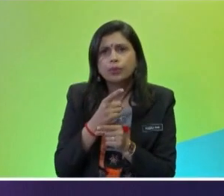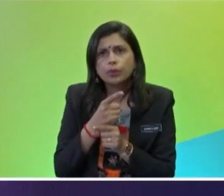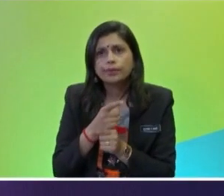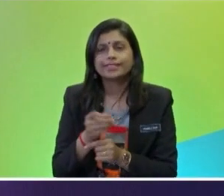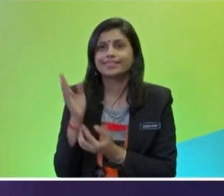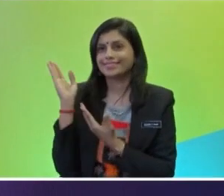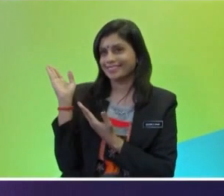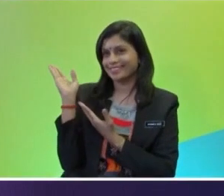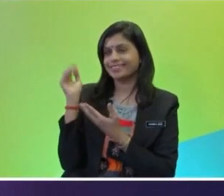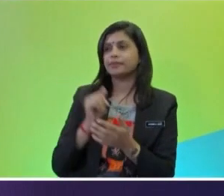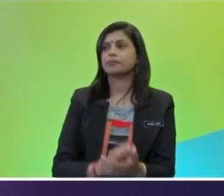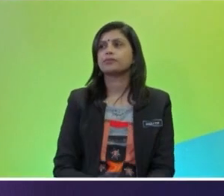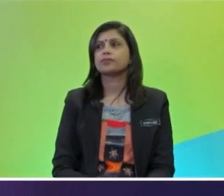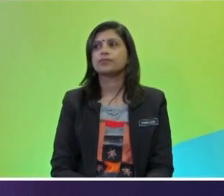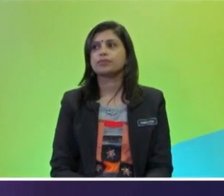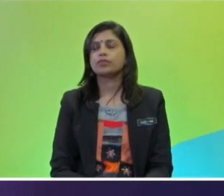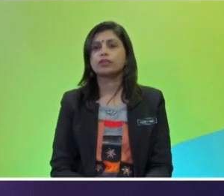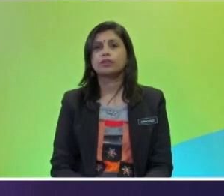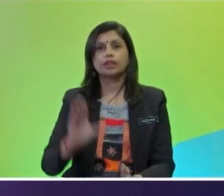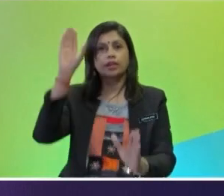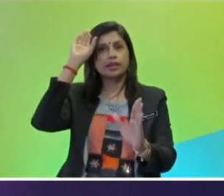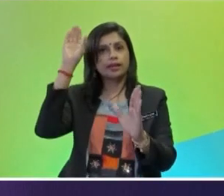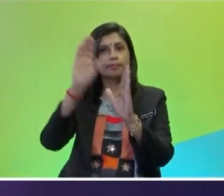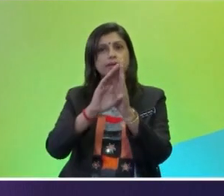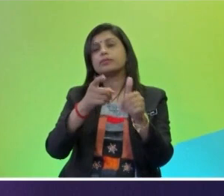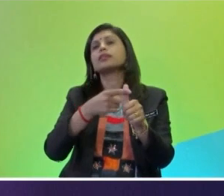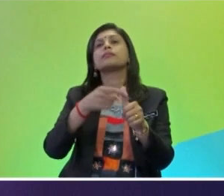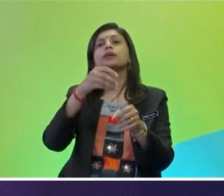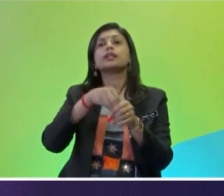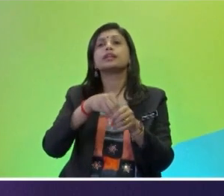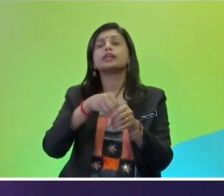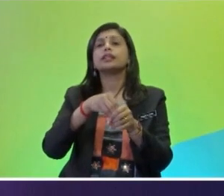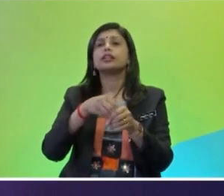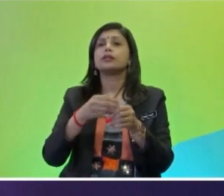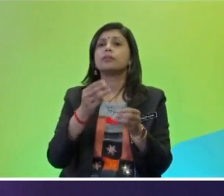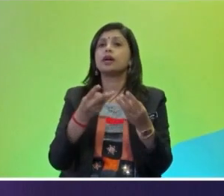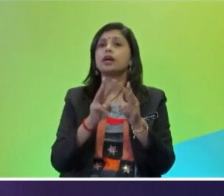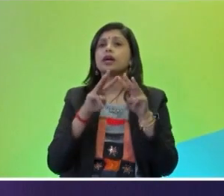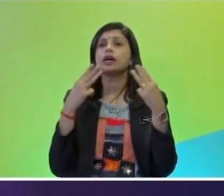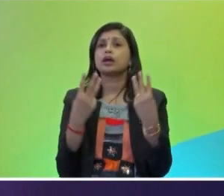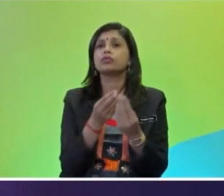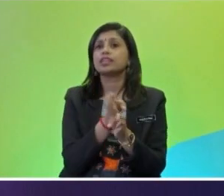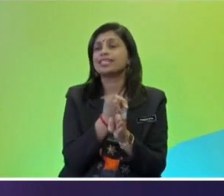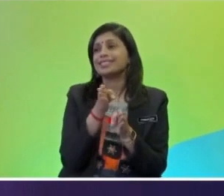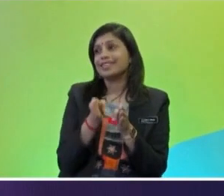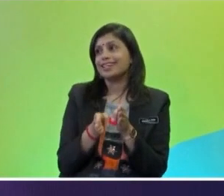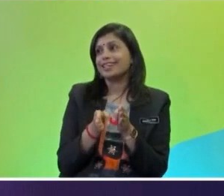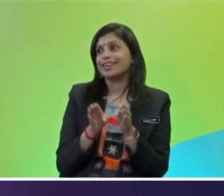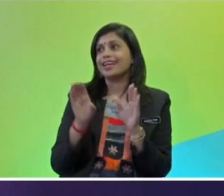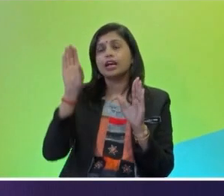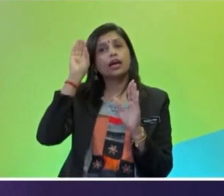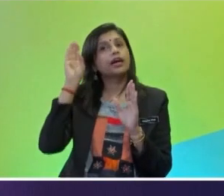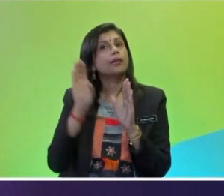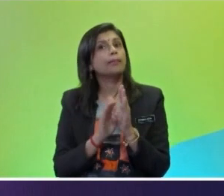gambar pertama dalam kawasan kejiranan, betul tak? Ya, betul. Okey, betul. Gambar kedua, apa yang berlaku dalam tu, Sean?